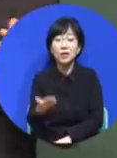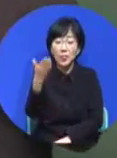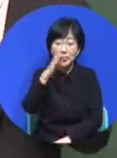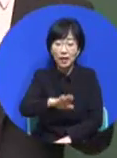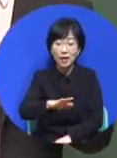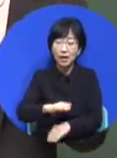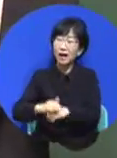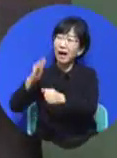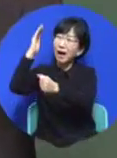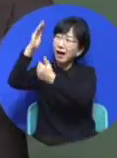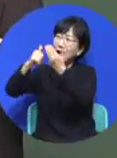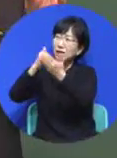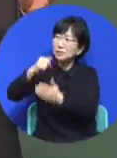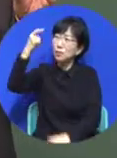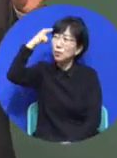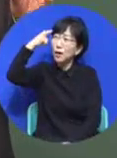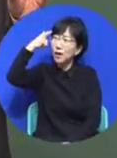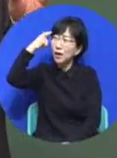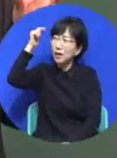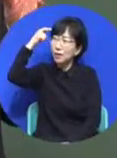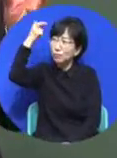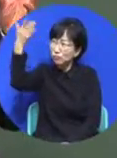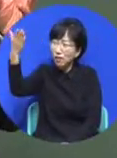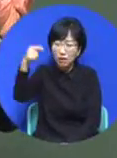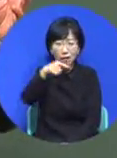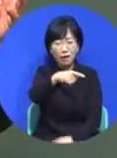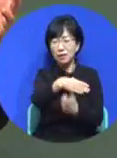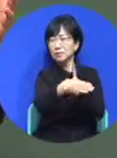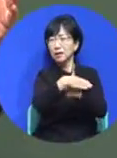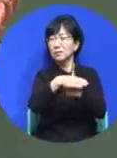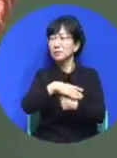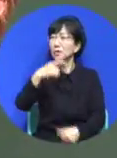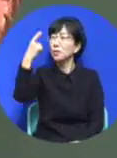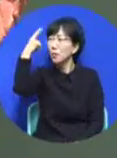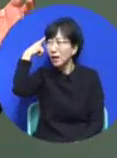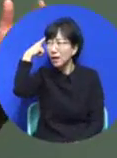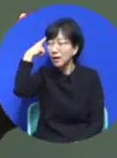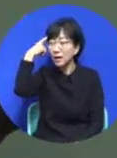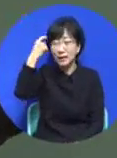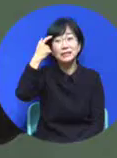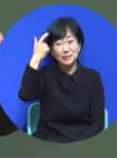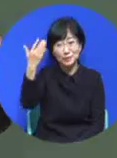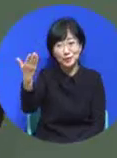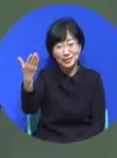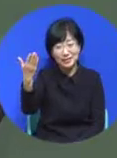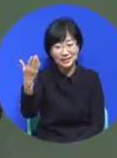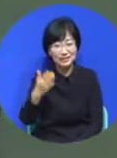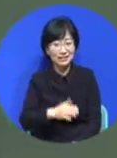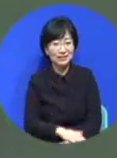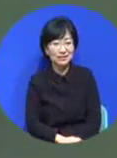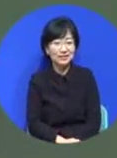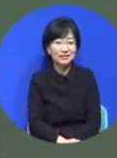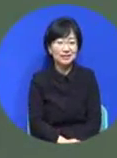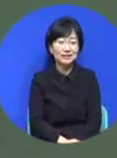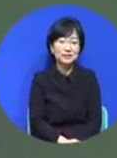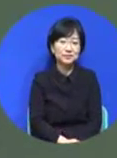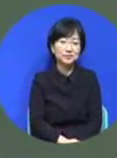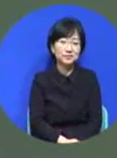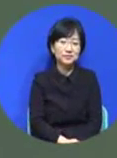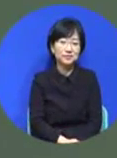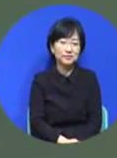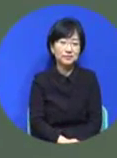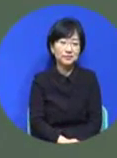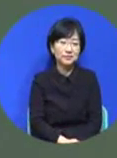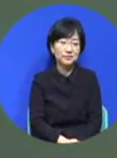doing this? That became my question. 갈등 작은 질문인데 여러분 그 질문 아무나 할 수 있잖아요. 그 질문했는데 저에게는